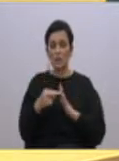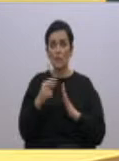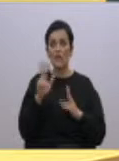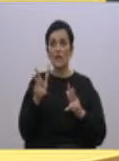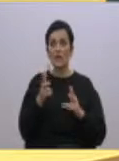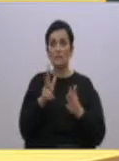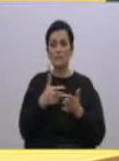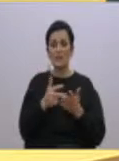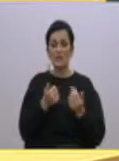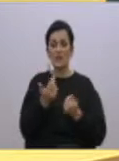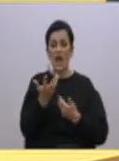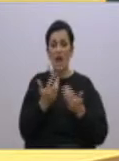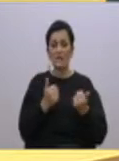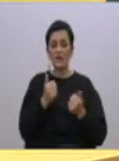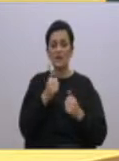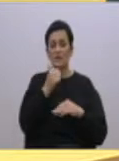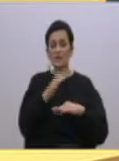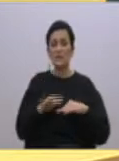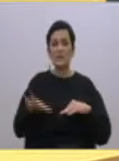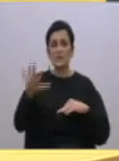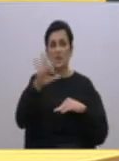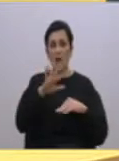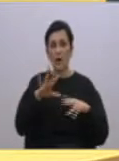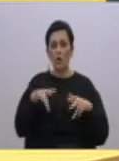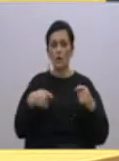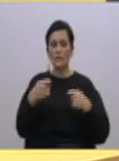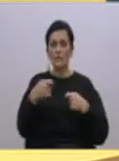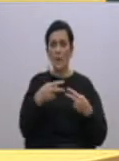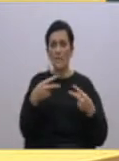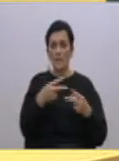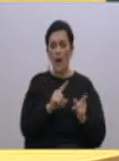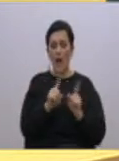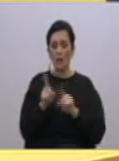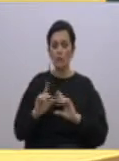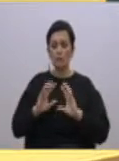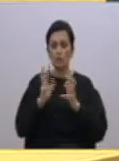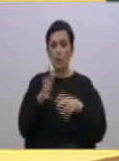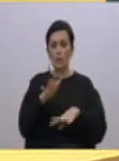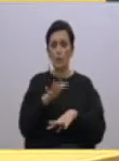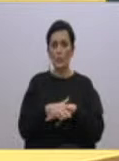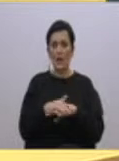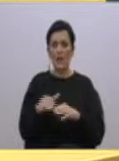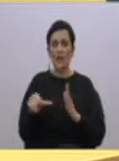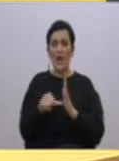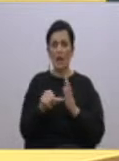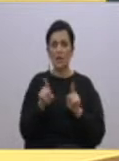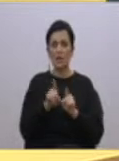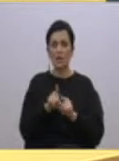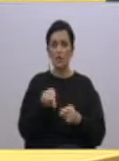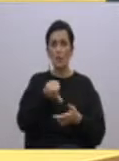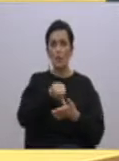გავიანგარიშეთ საგარეო ვაჭრობის კვარტალური ინდექსები პარალელურად. სოფლიო ბანკის ეგიდით ასევე